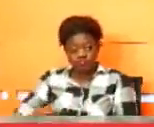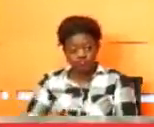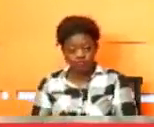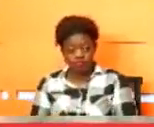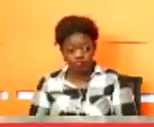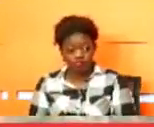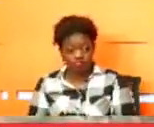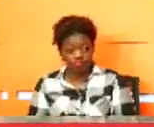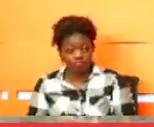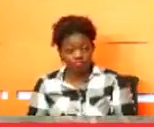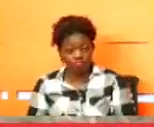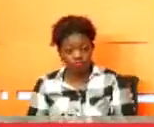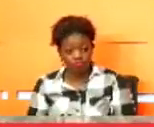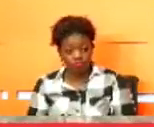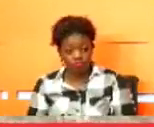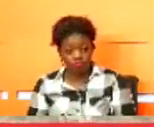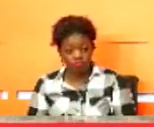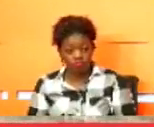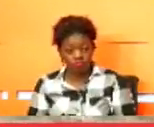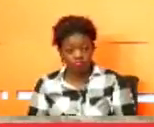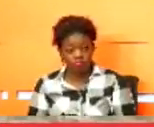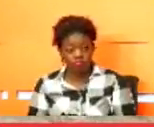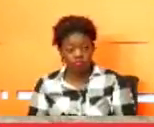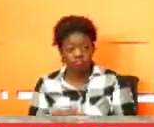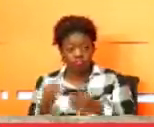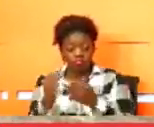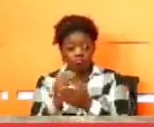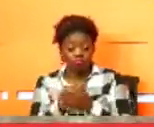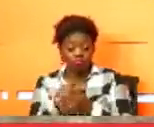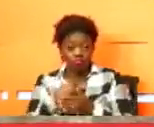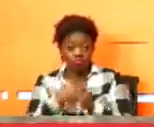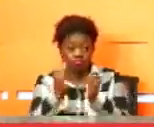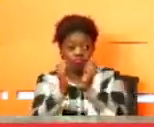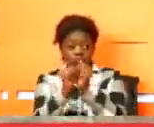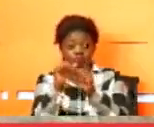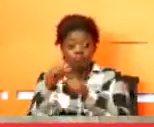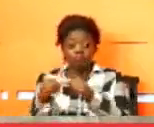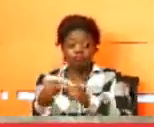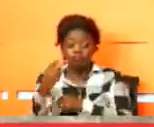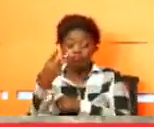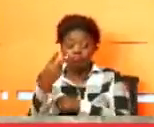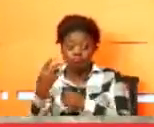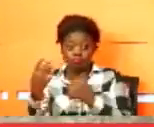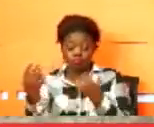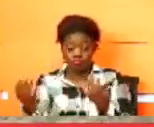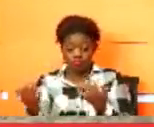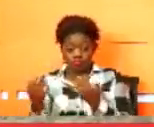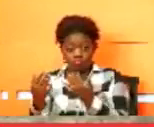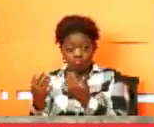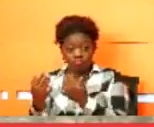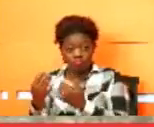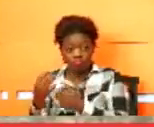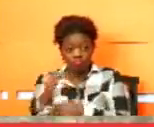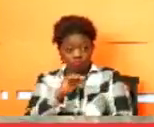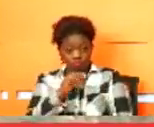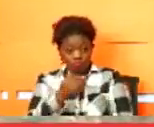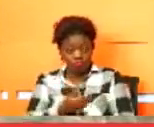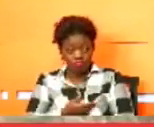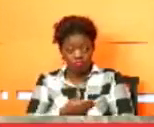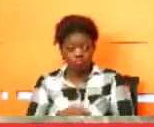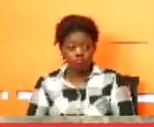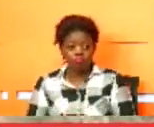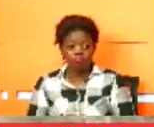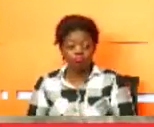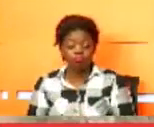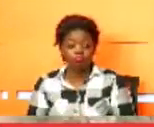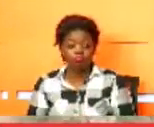rashi kubanga zina mwaku wata na wakazi ngaba meka ngaba bili ya kwantu kubatu kubila ngati tunna aki fena sisi munainga aki zina